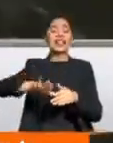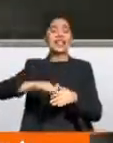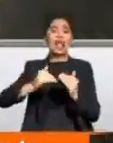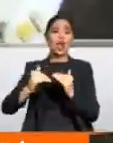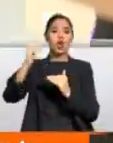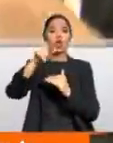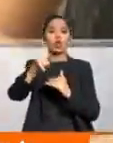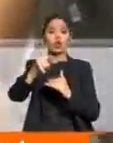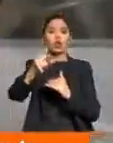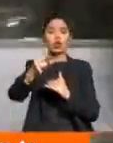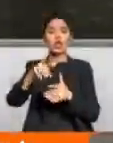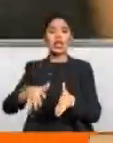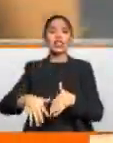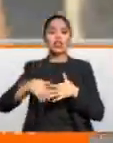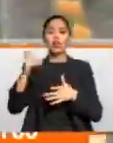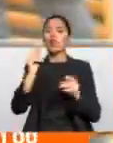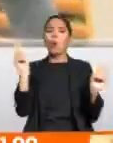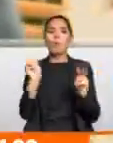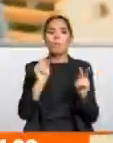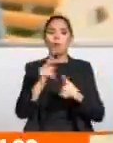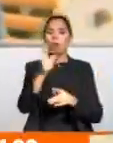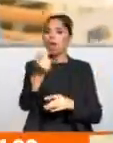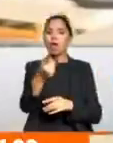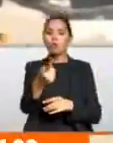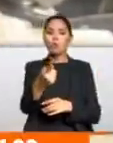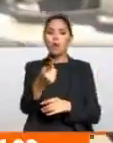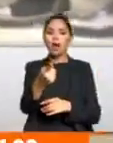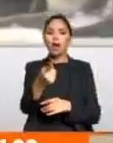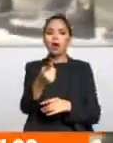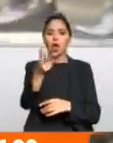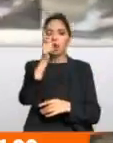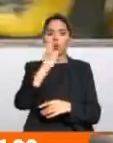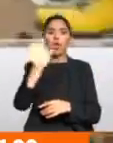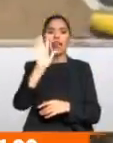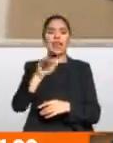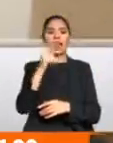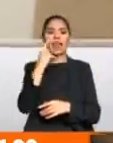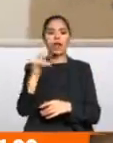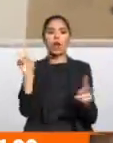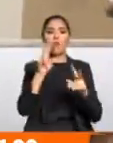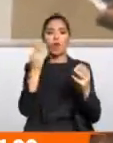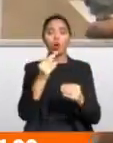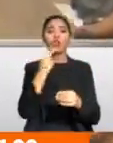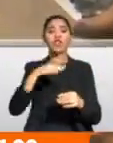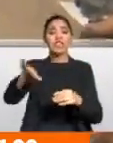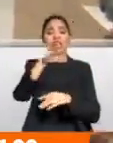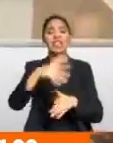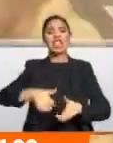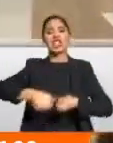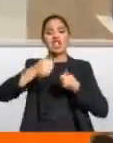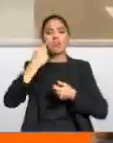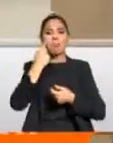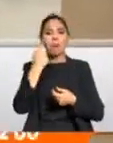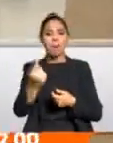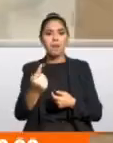Bu yıl stretch dizüstü çizmeler çok moda. Ne kadar bu çizmenin fiyatı? 350 lira. Moda olduğu için bayanlara çizme